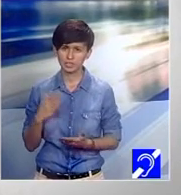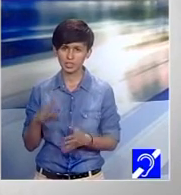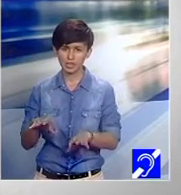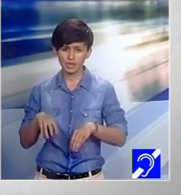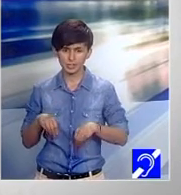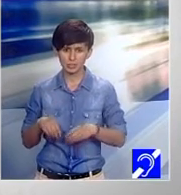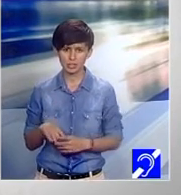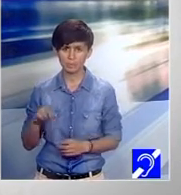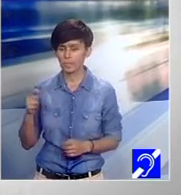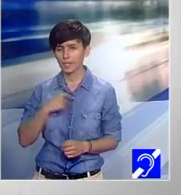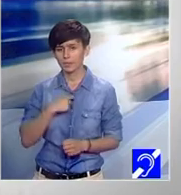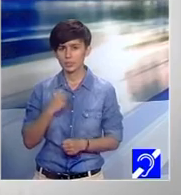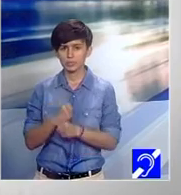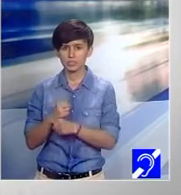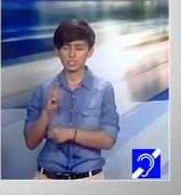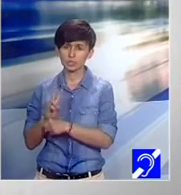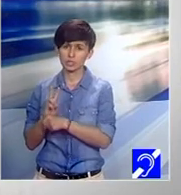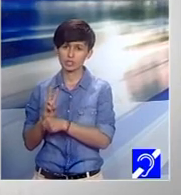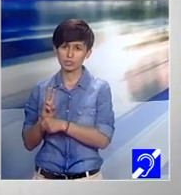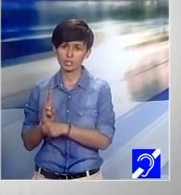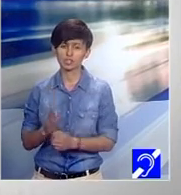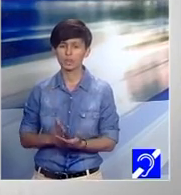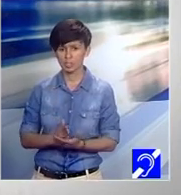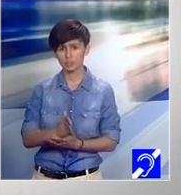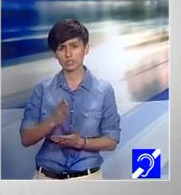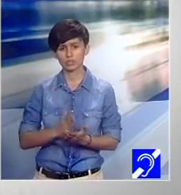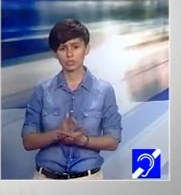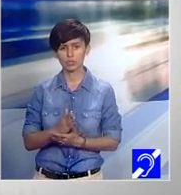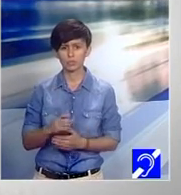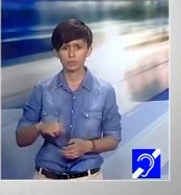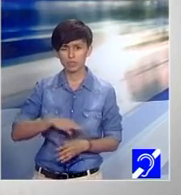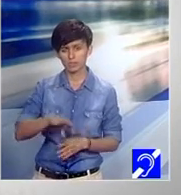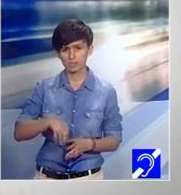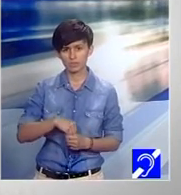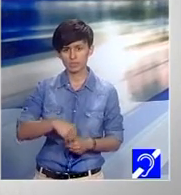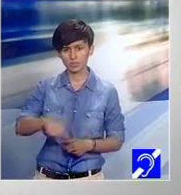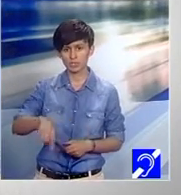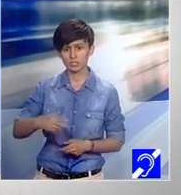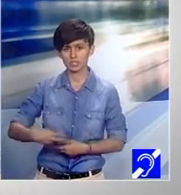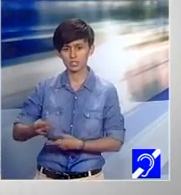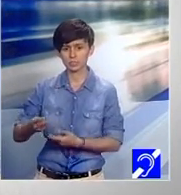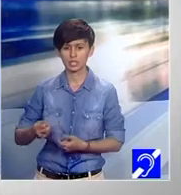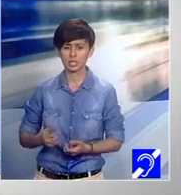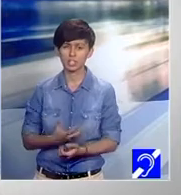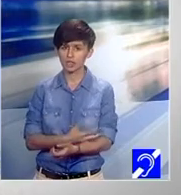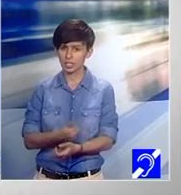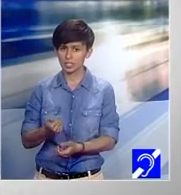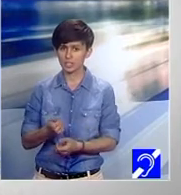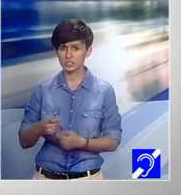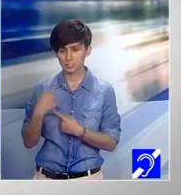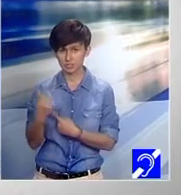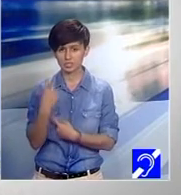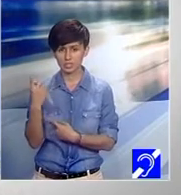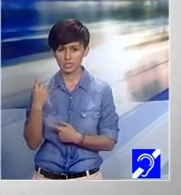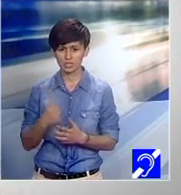continuă. Deci noi, pentru monitorizare, familia noastră trimitea probe în străinătate, ceea ce o acum boală descoperită și țara tratată